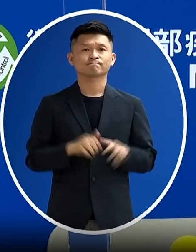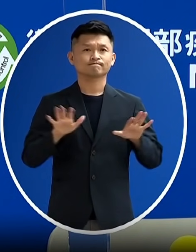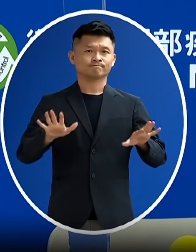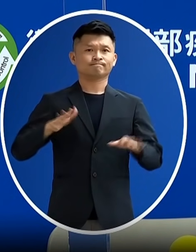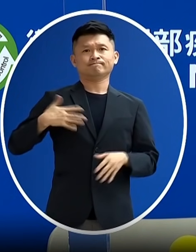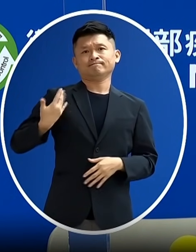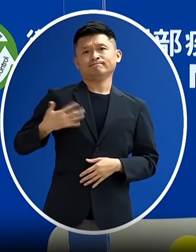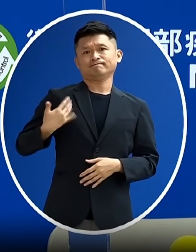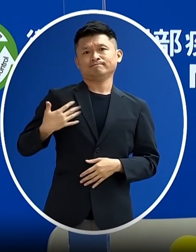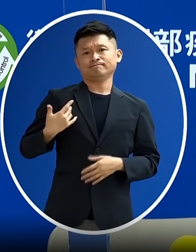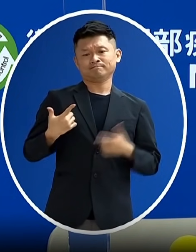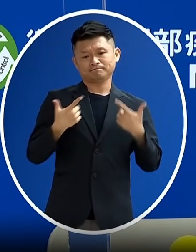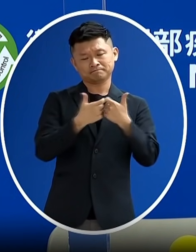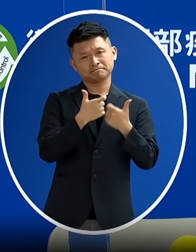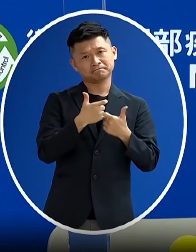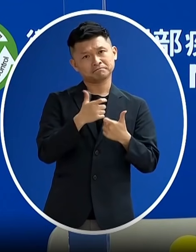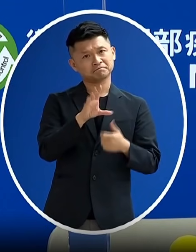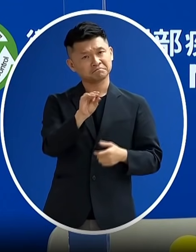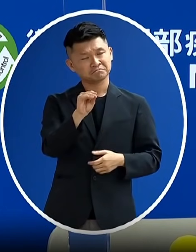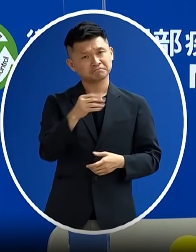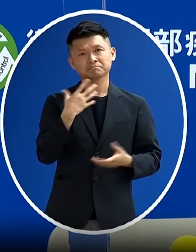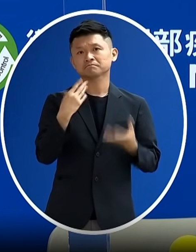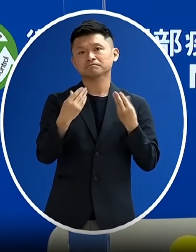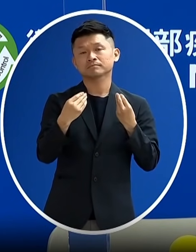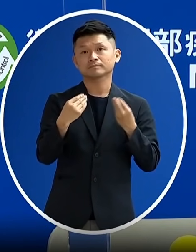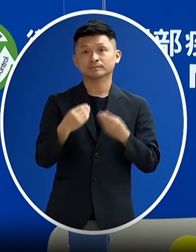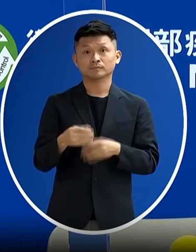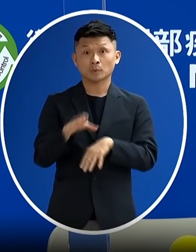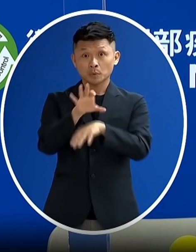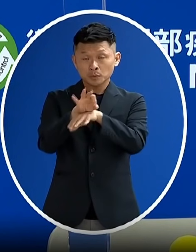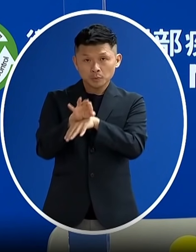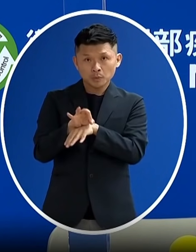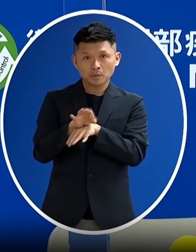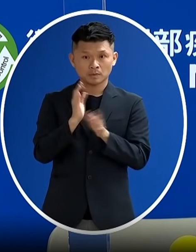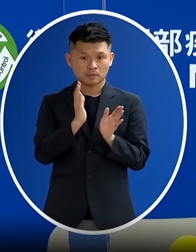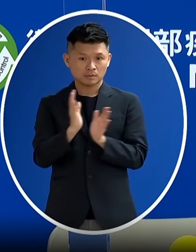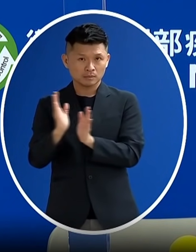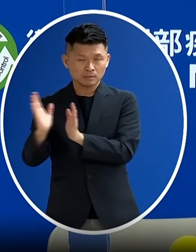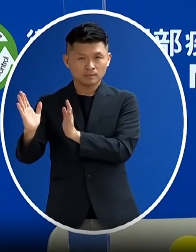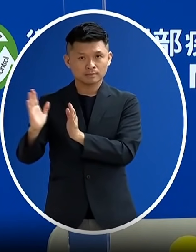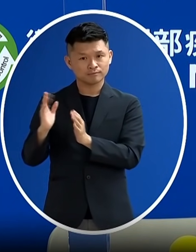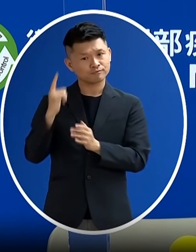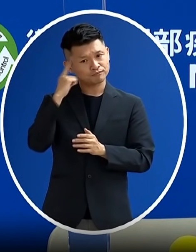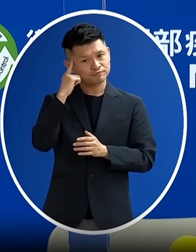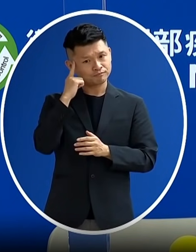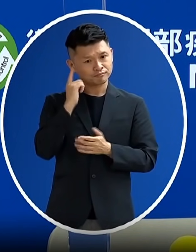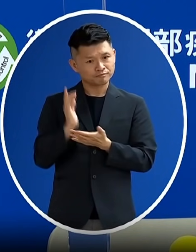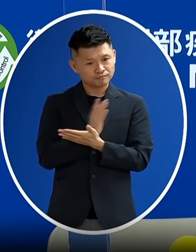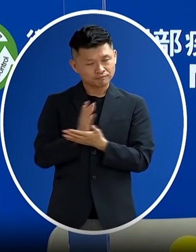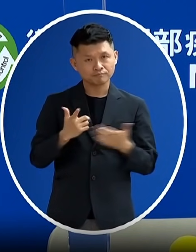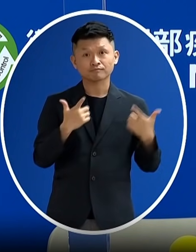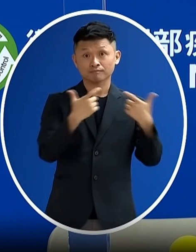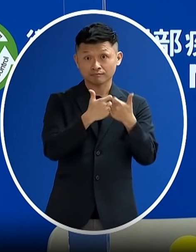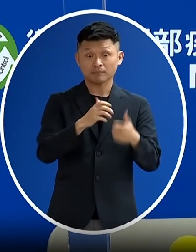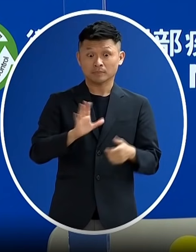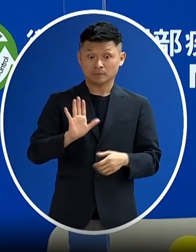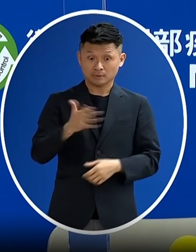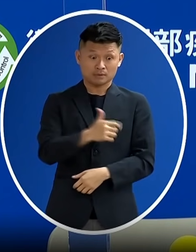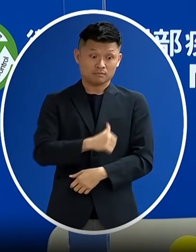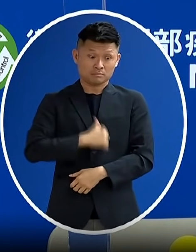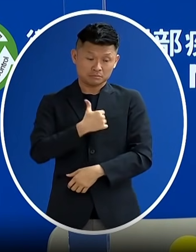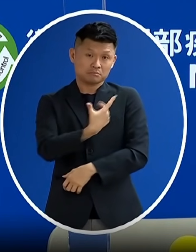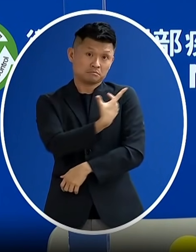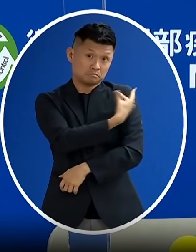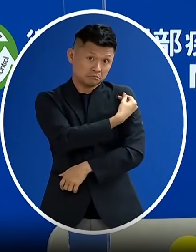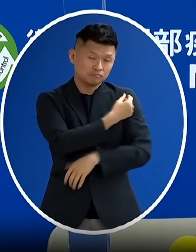不知道这样的情况，那就是在学理上认为可行，但是也是要在事实上做一些相